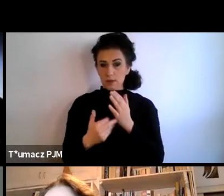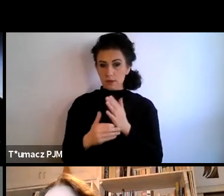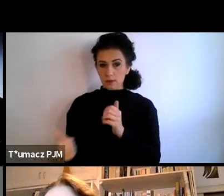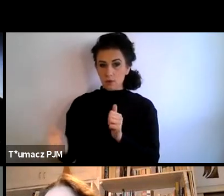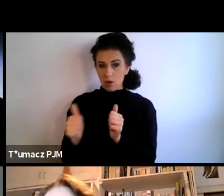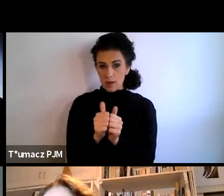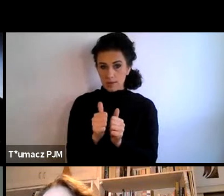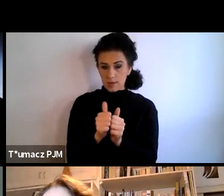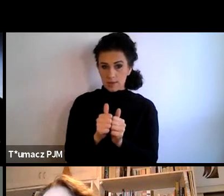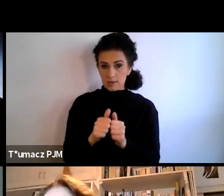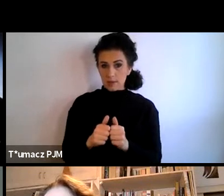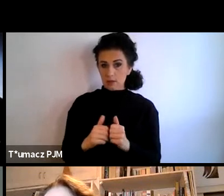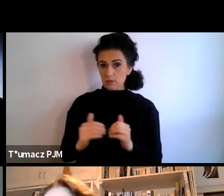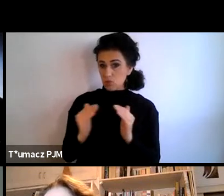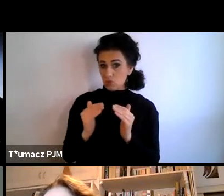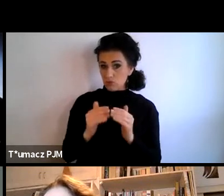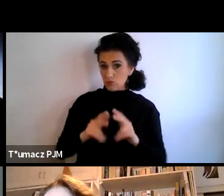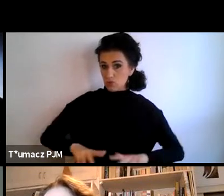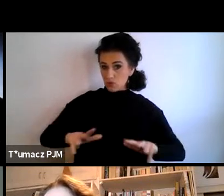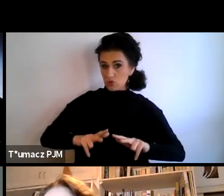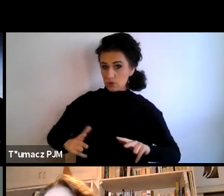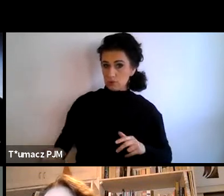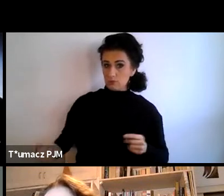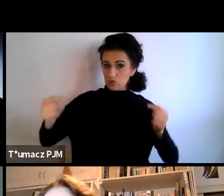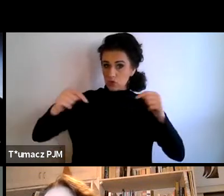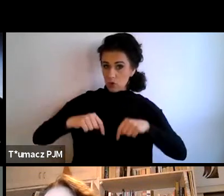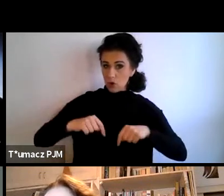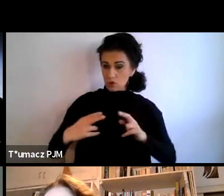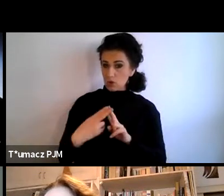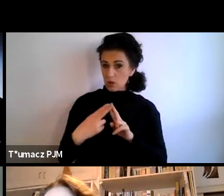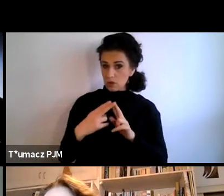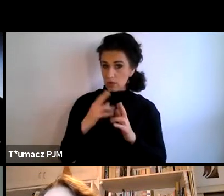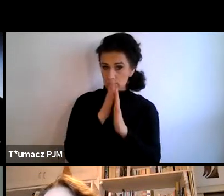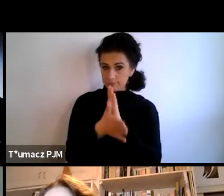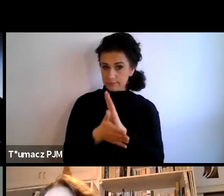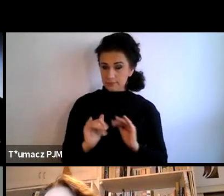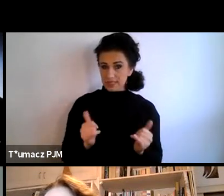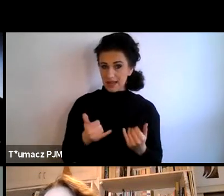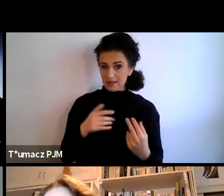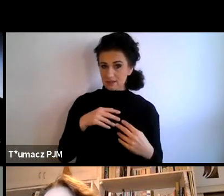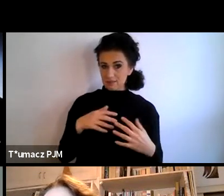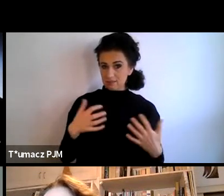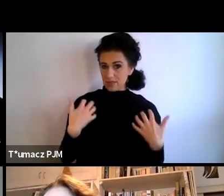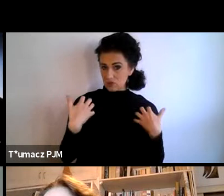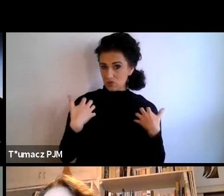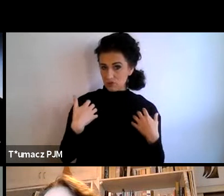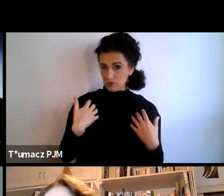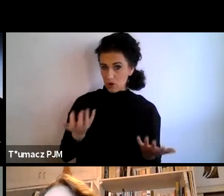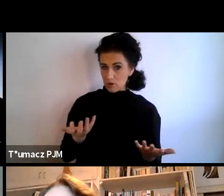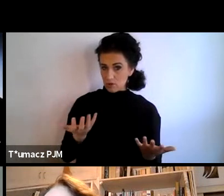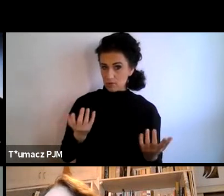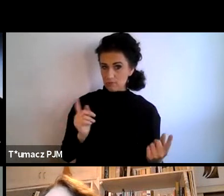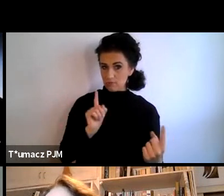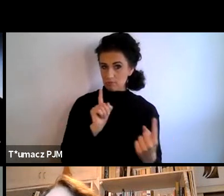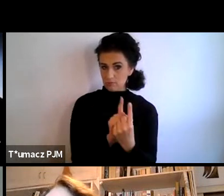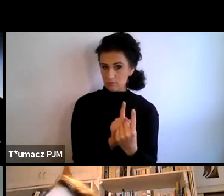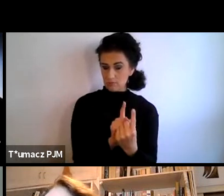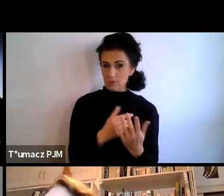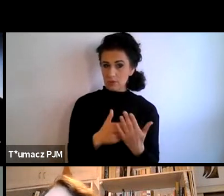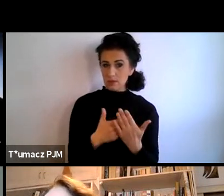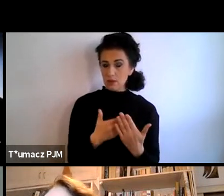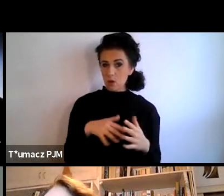czy w ich domu rodzinnym, czy sam ma z nim bezpośredni kontakt i przez jakiś czas udało się uniknąć tej asysty.